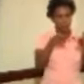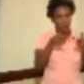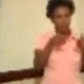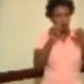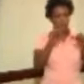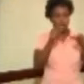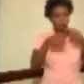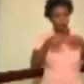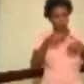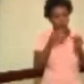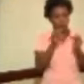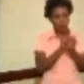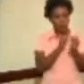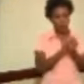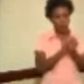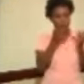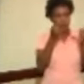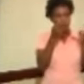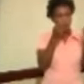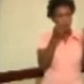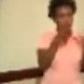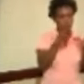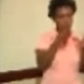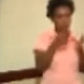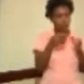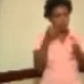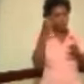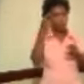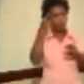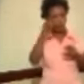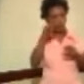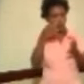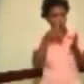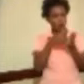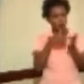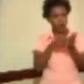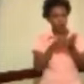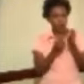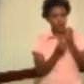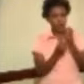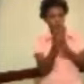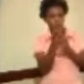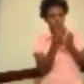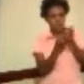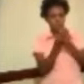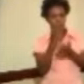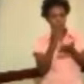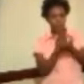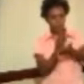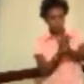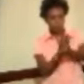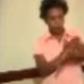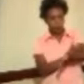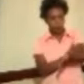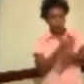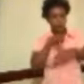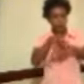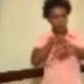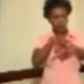de telle sorte que nous relancer production nationale là, certainement, et le plus important, puisque nan moment pas